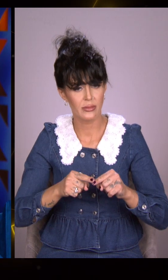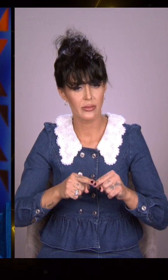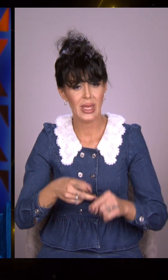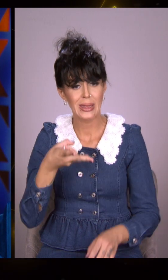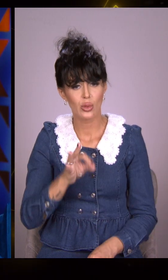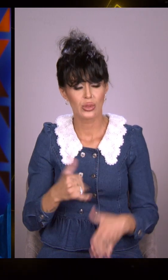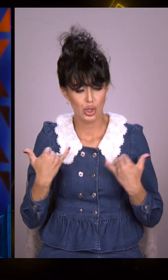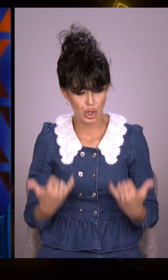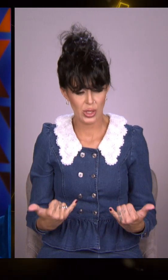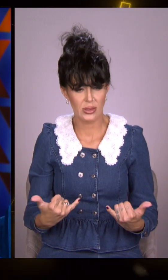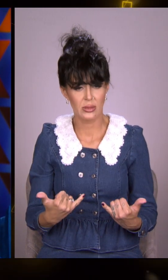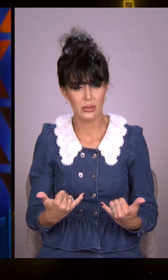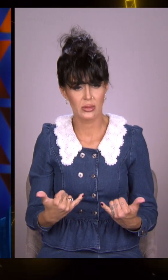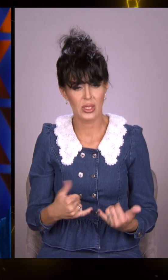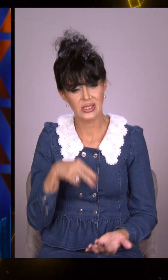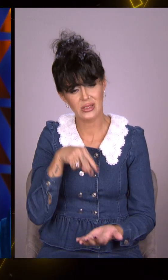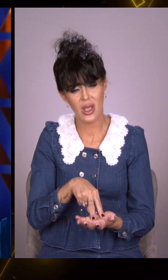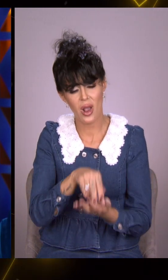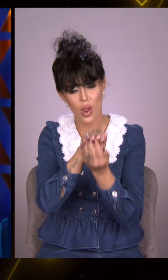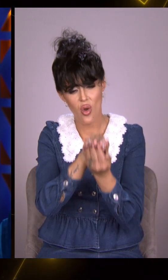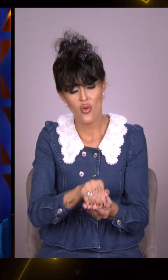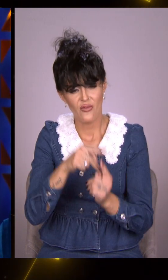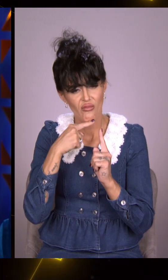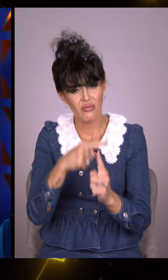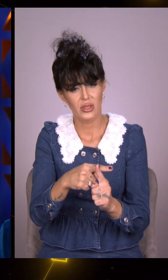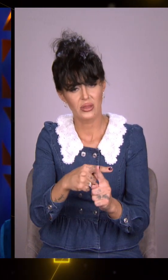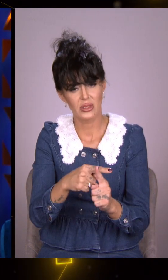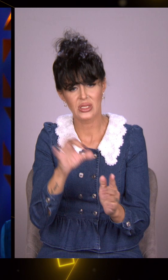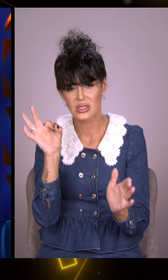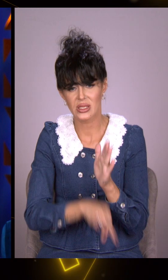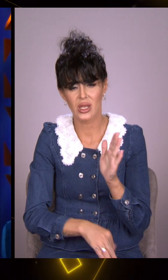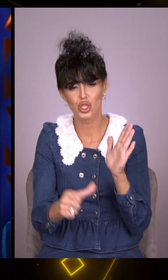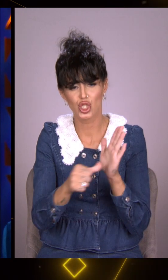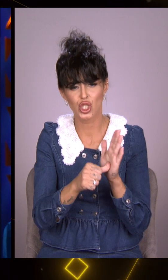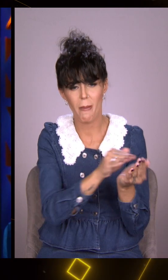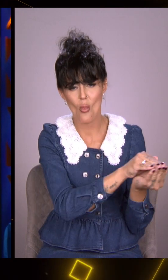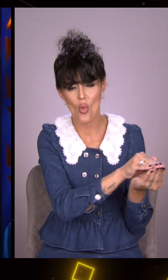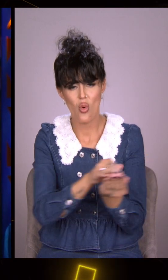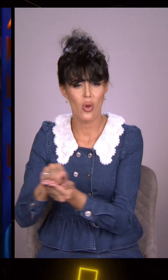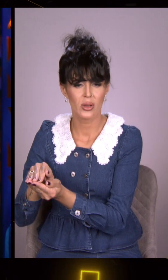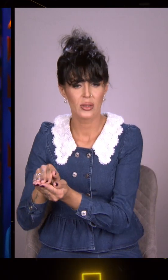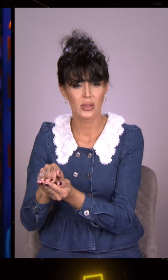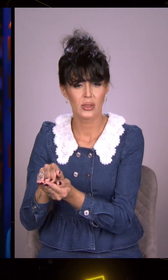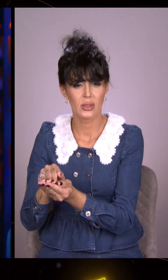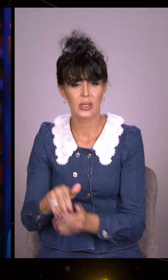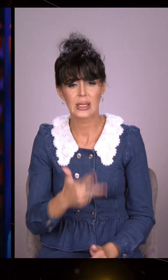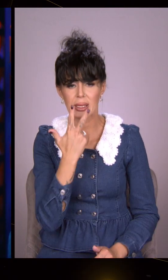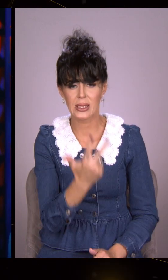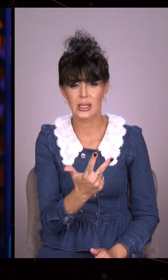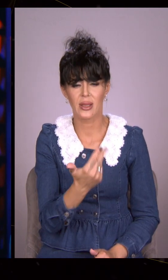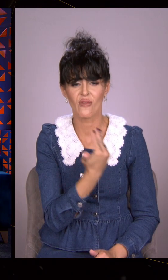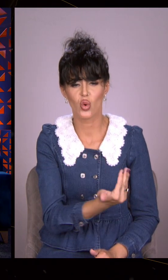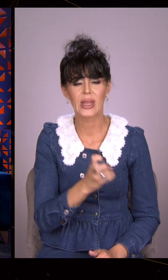тепер стоїть на кладовищі одразу біля 6 могил, 3 з яких належать